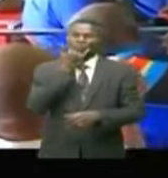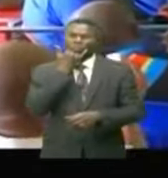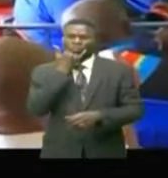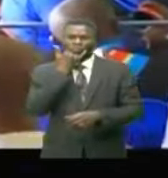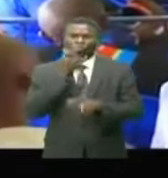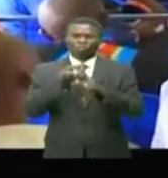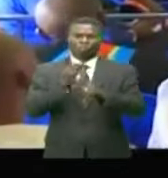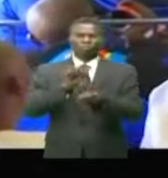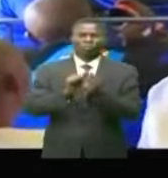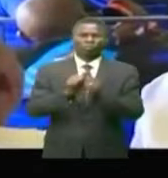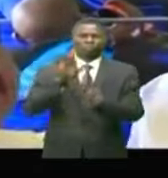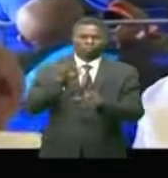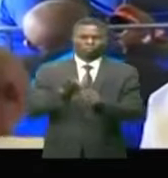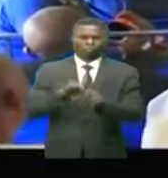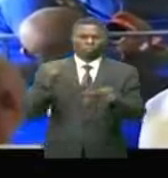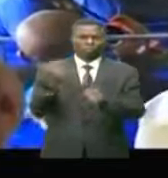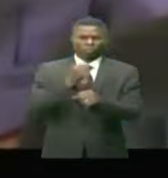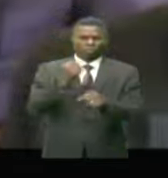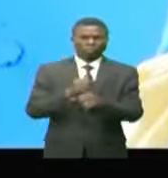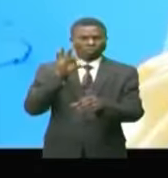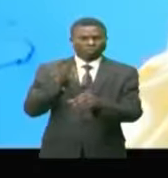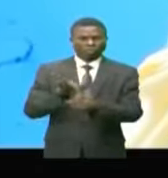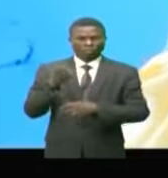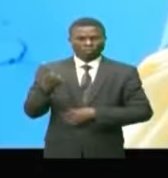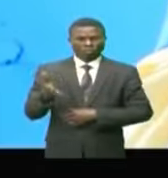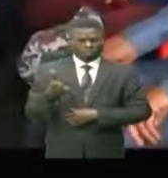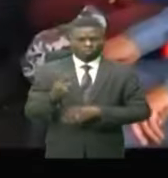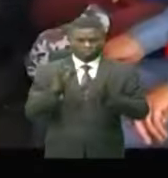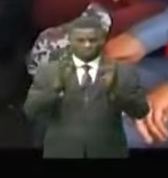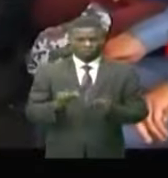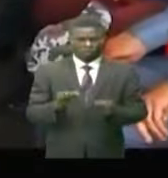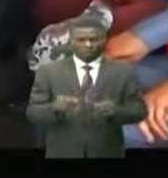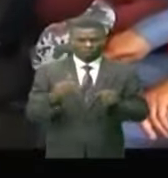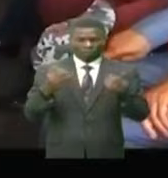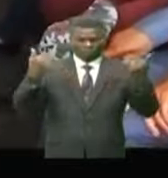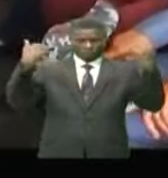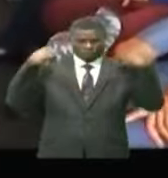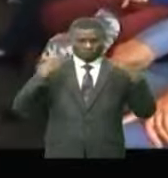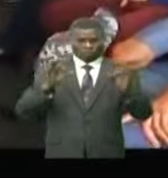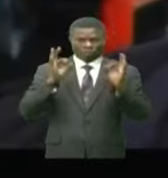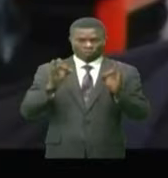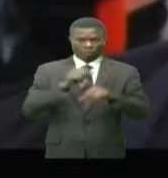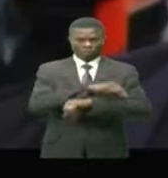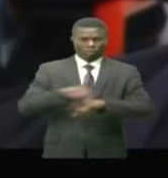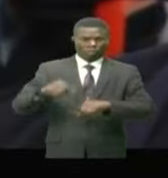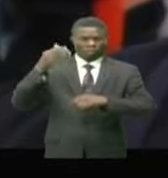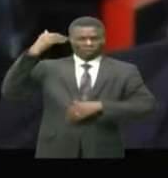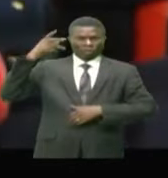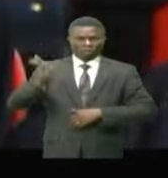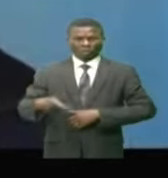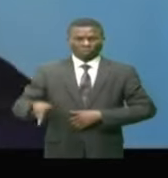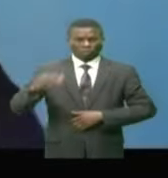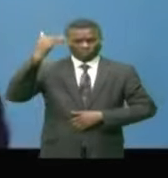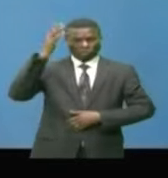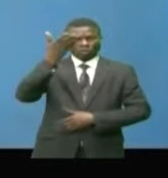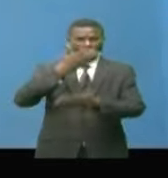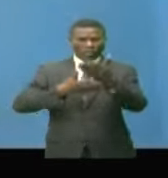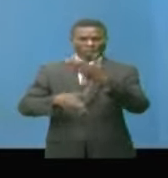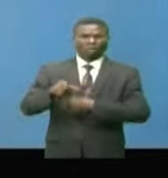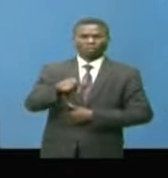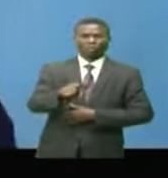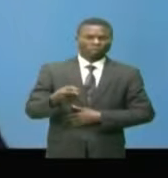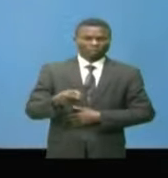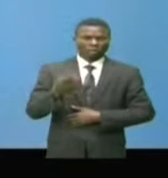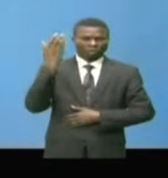aux élections et aux opérations électorales. Notons que l'actuel procureur général de l'Équateur remplace à ses postes